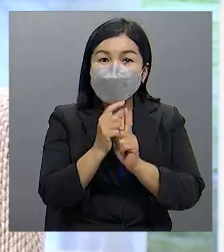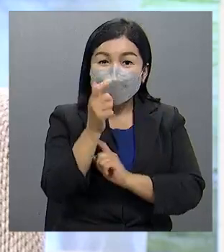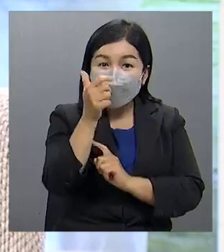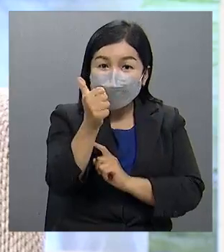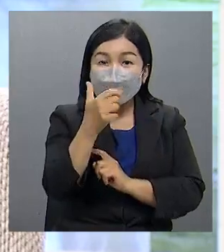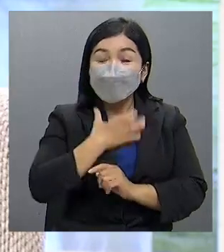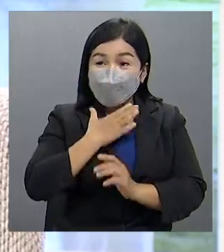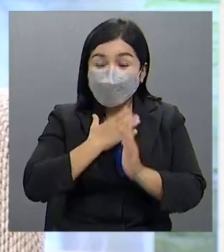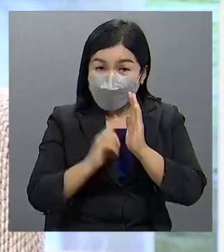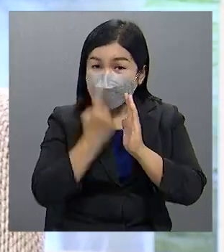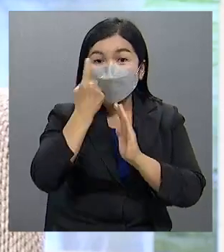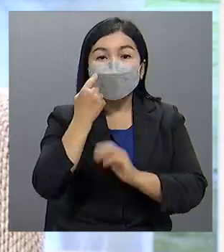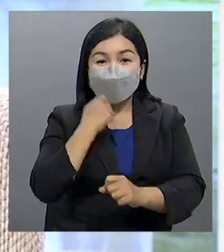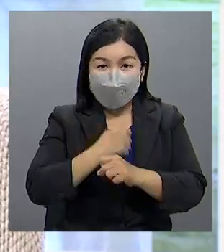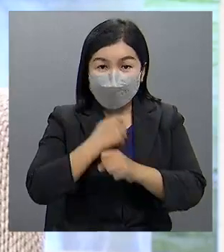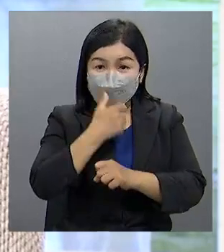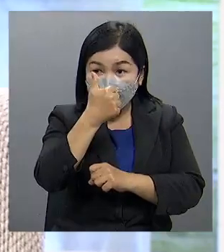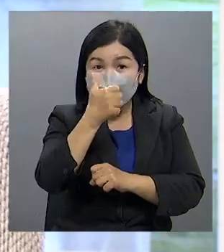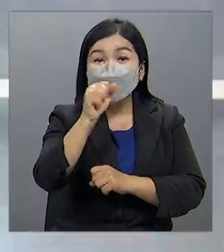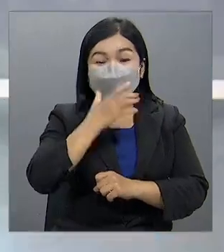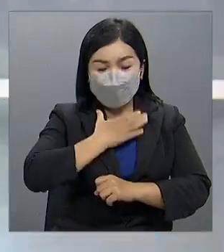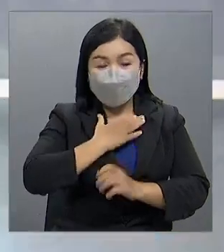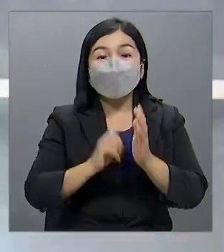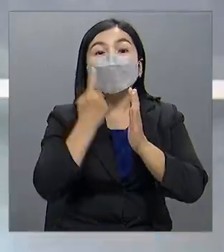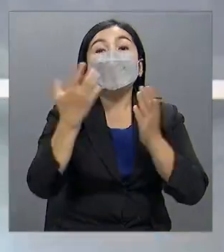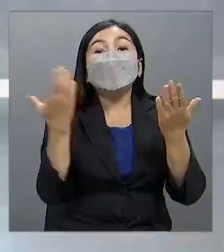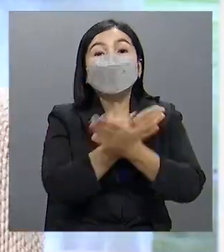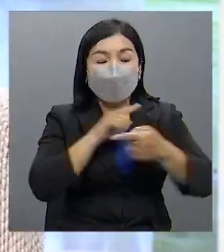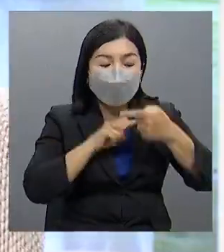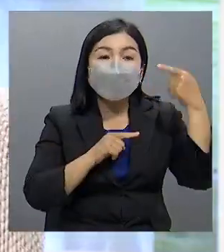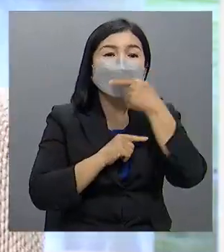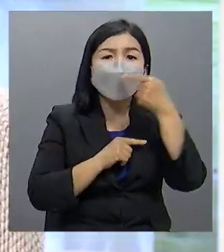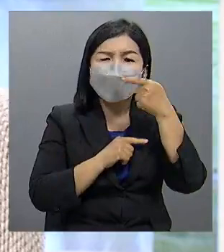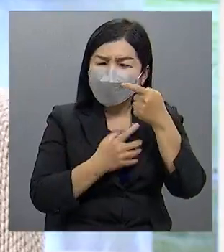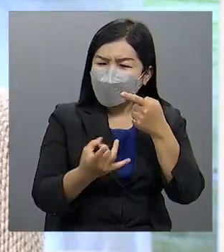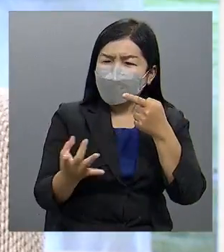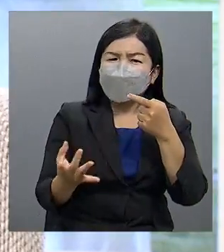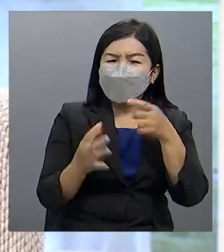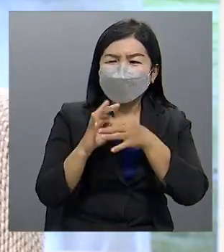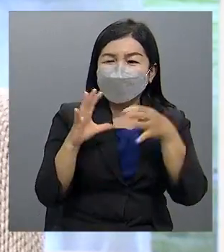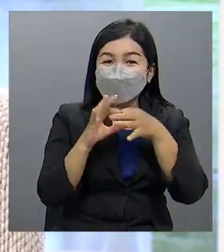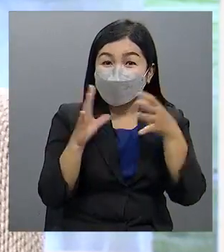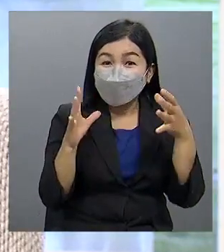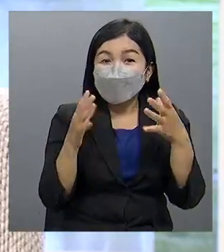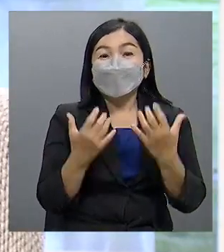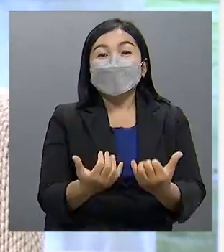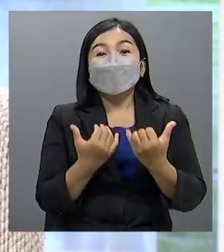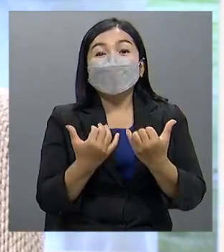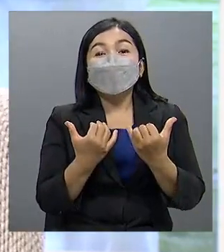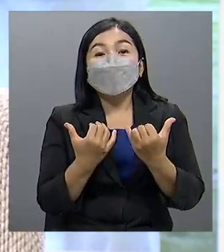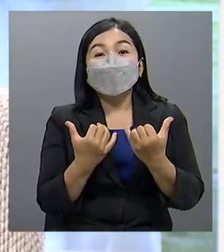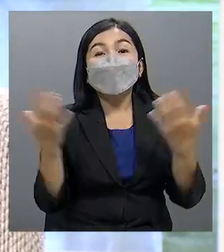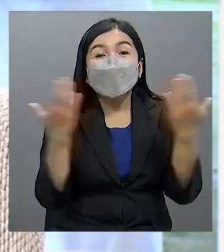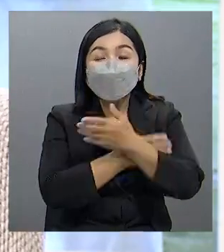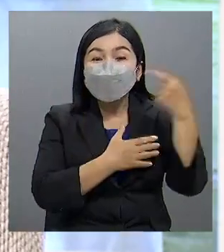คือการเปลี่ยนแปลงสีฟันที่เราใช้อยู่นะคะคุณผู้ชมอันนี้เป็นเรื่องสำคัญมากๆนะคะเพื่อสุขอนามัยที่ดีต่อคุณผู้